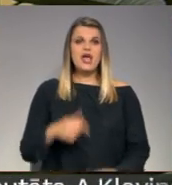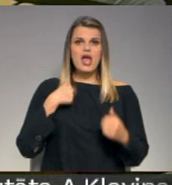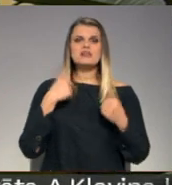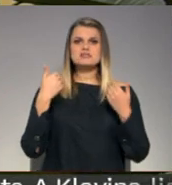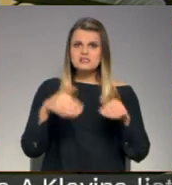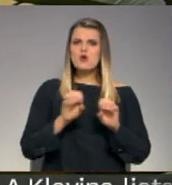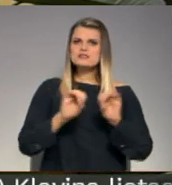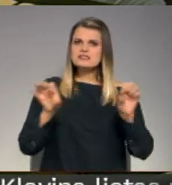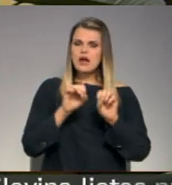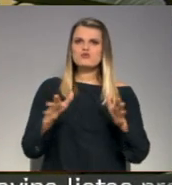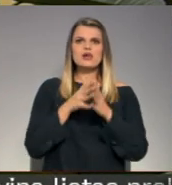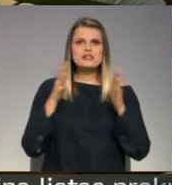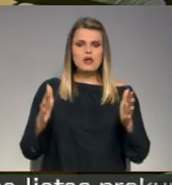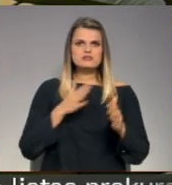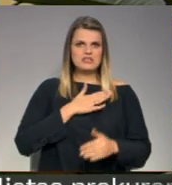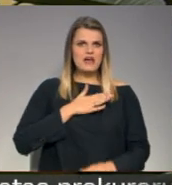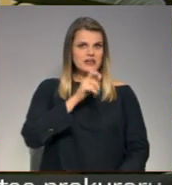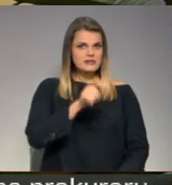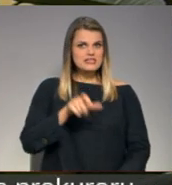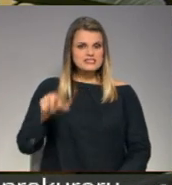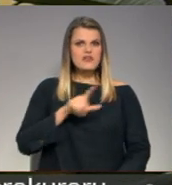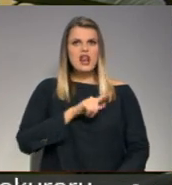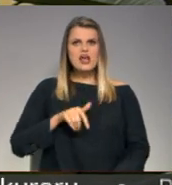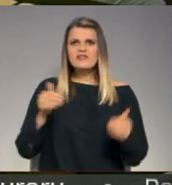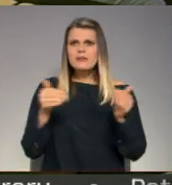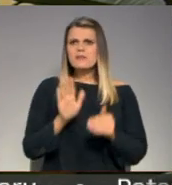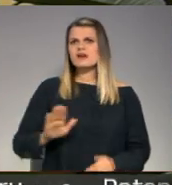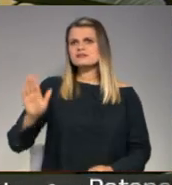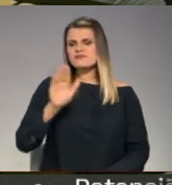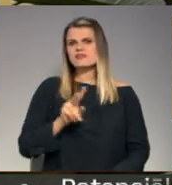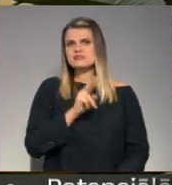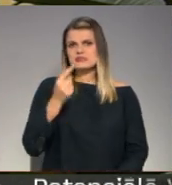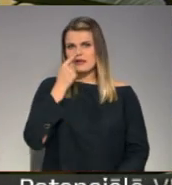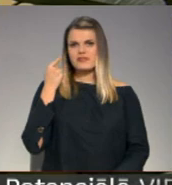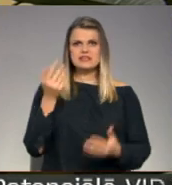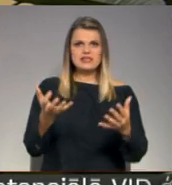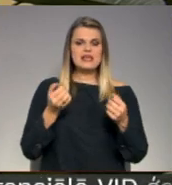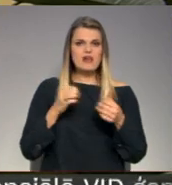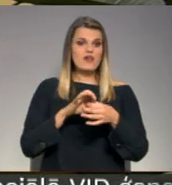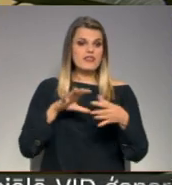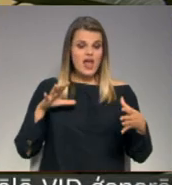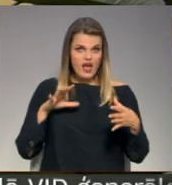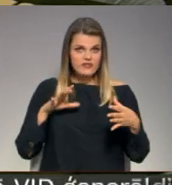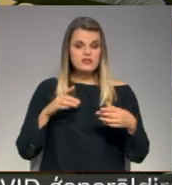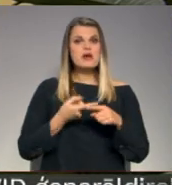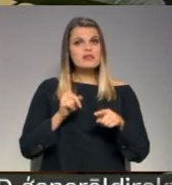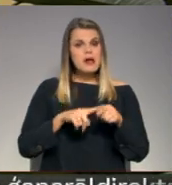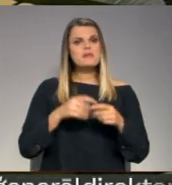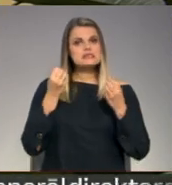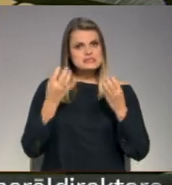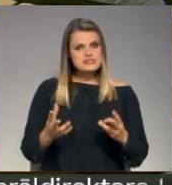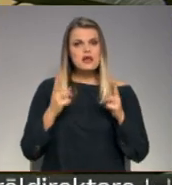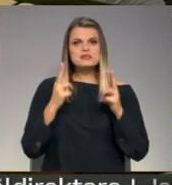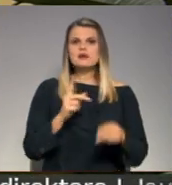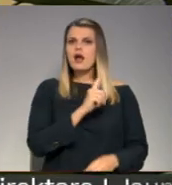Es to jau esmu skaidrojis daudziem savējiem, ka Latvija ir maza valsts, kas vēl tikai nesen ir ieguvusi savu neatkarību, un tāpēc ir skaidrs,